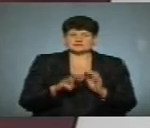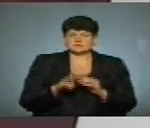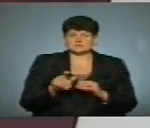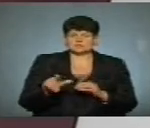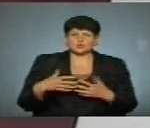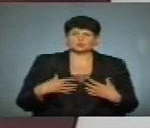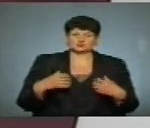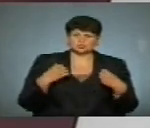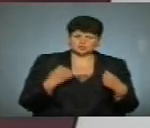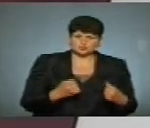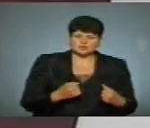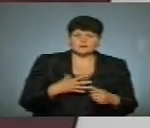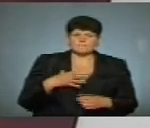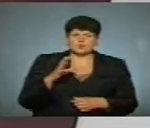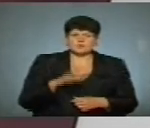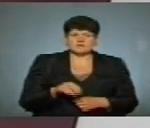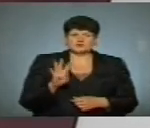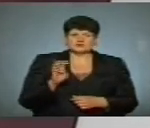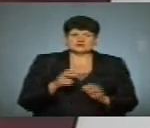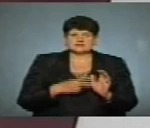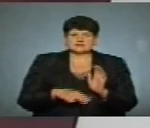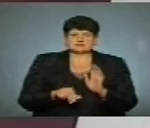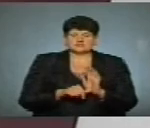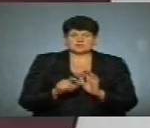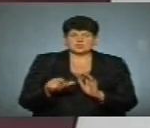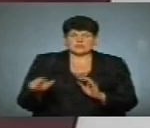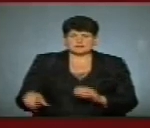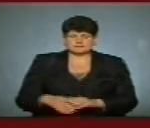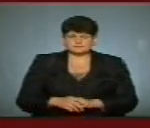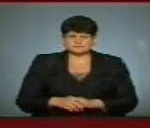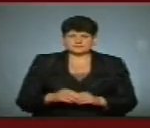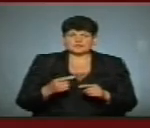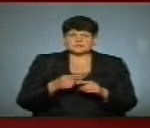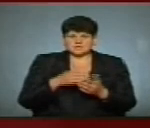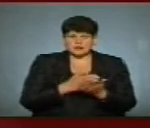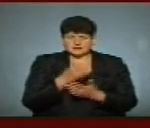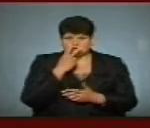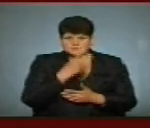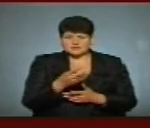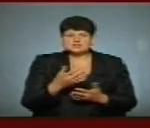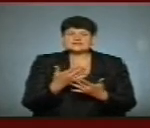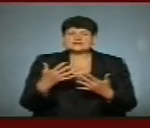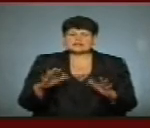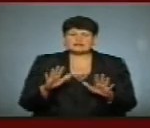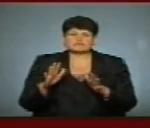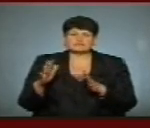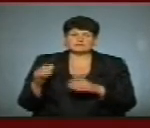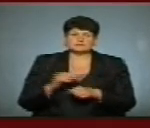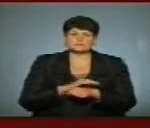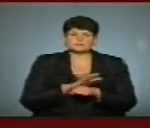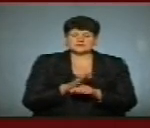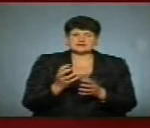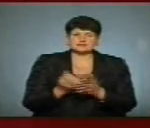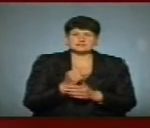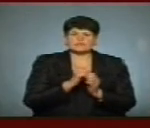пацієнти одужали, померли 476 людей. На цій карті ви бачите, скільки випадків COVID-19